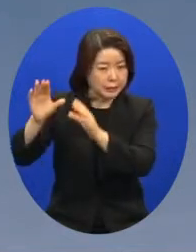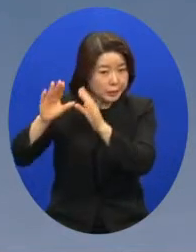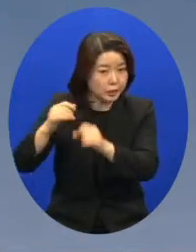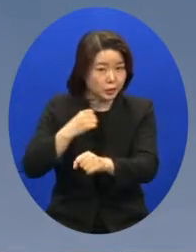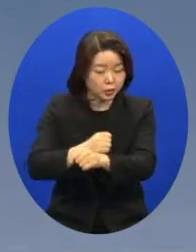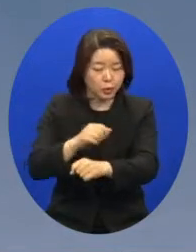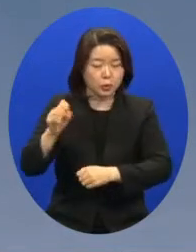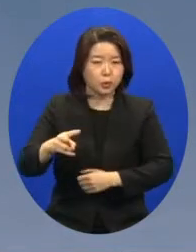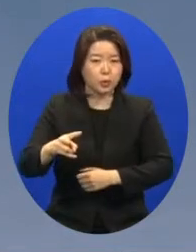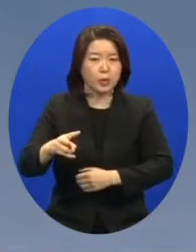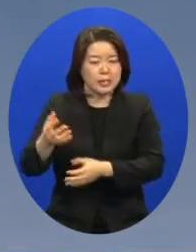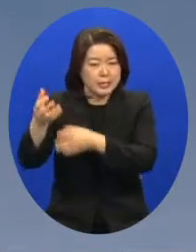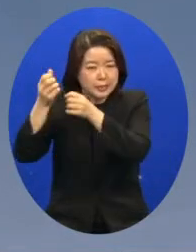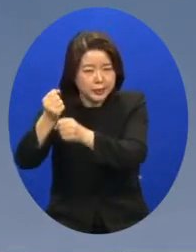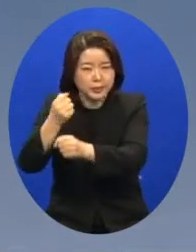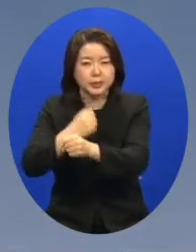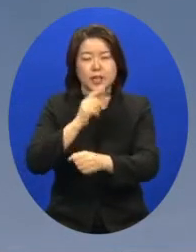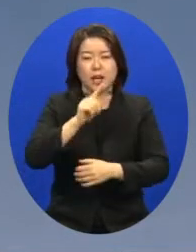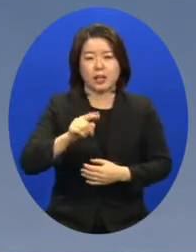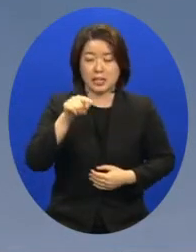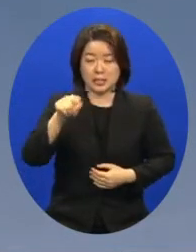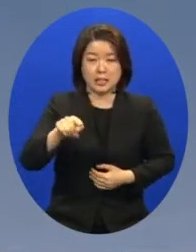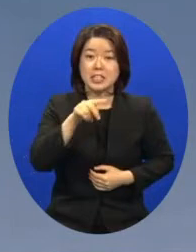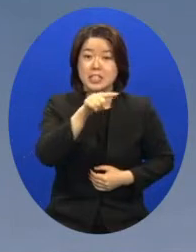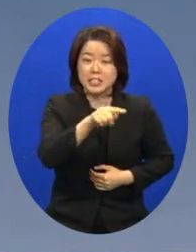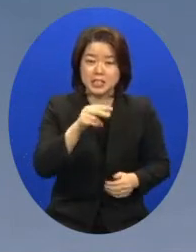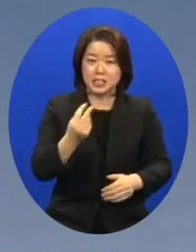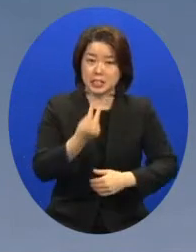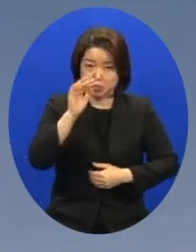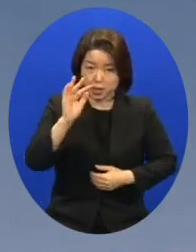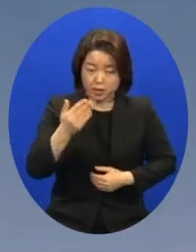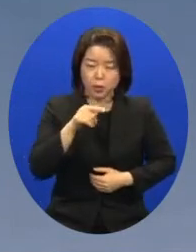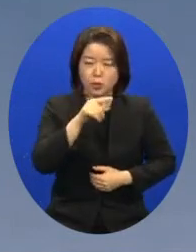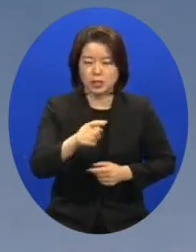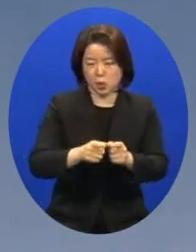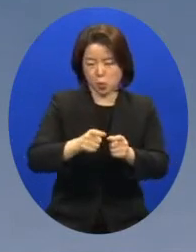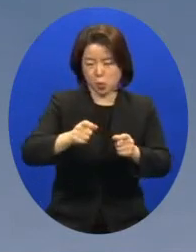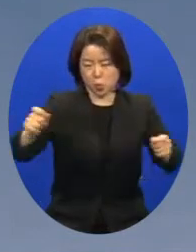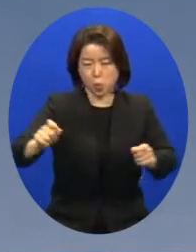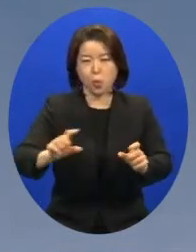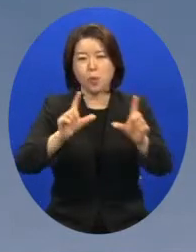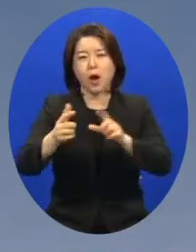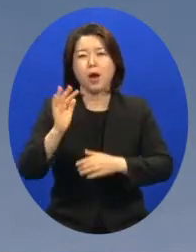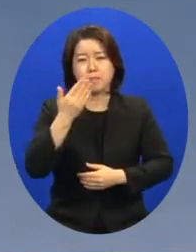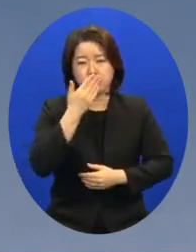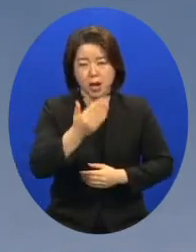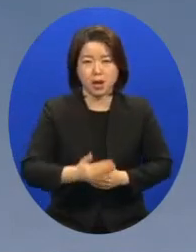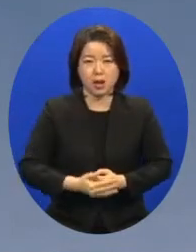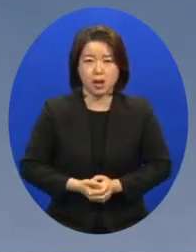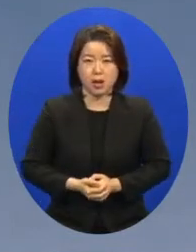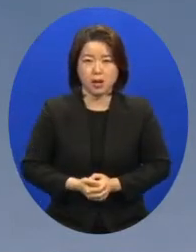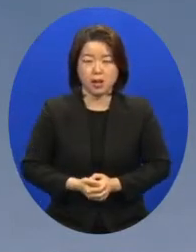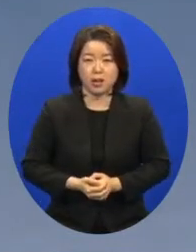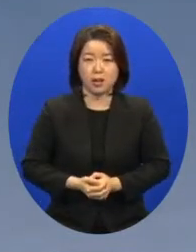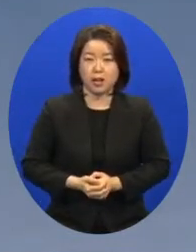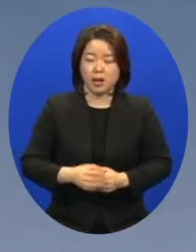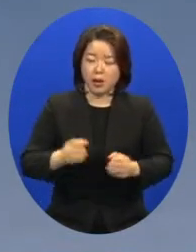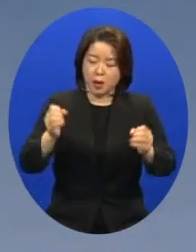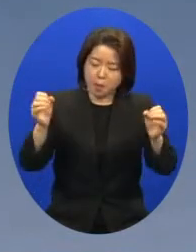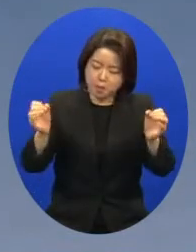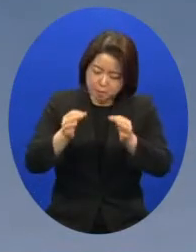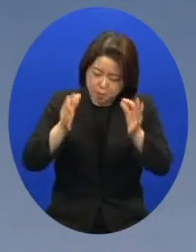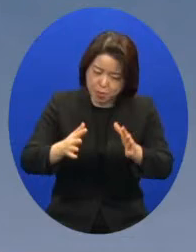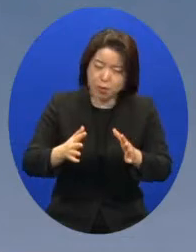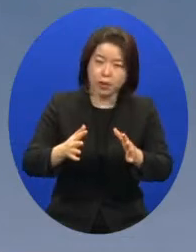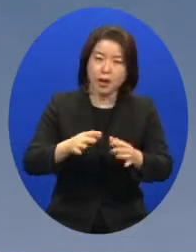하며 또 그를 의지하라 그는 내 생명이 c5 내장 수 2시 4 여러분 매순간